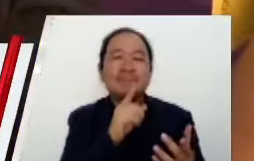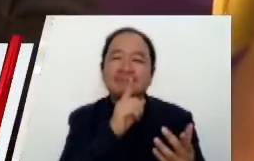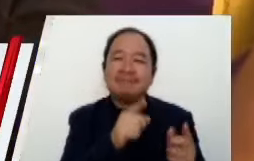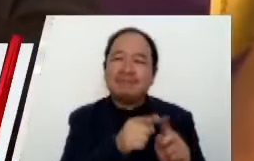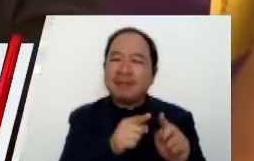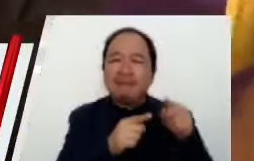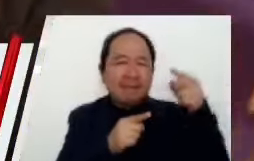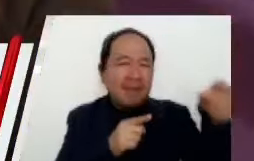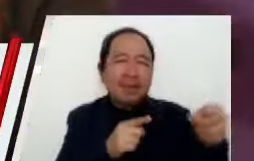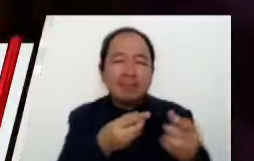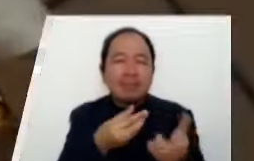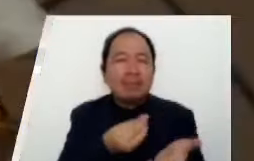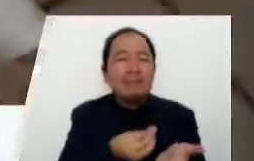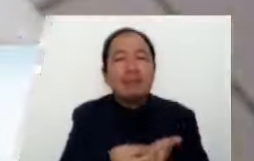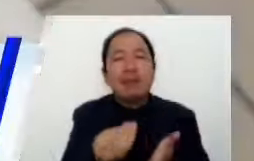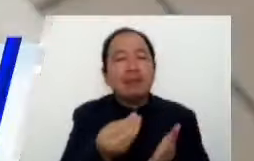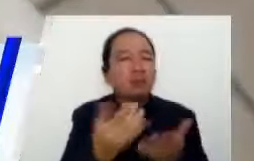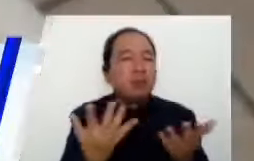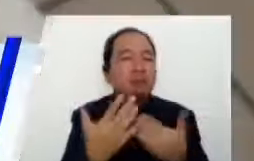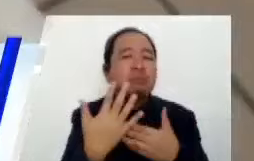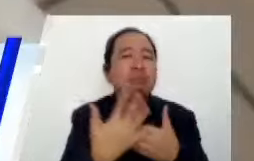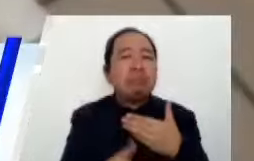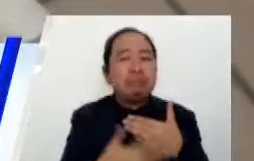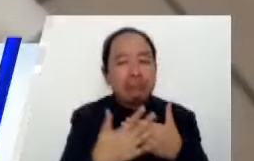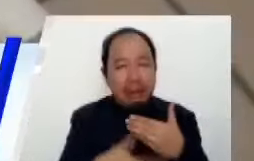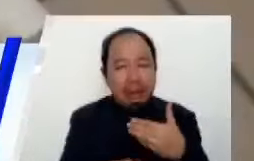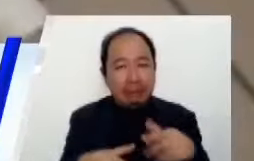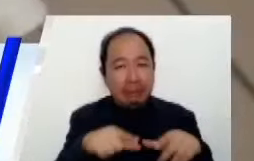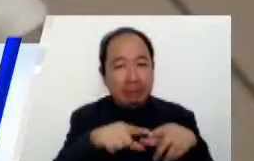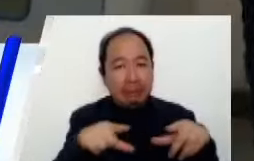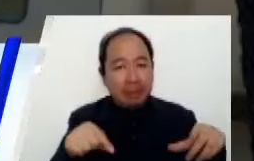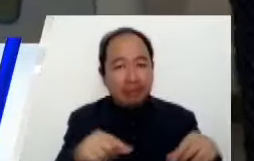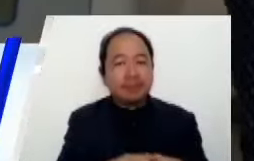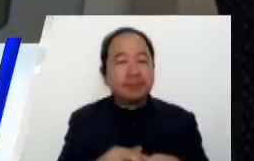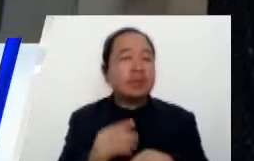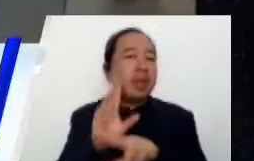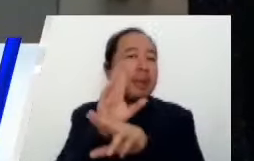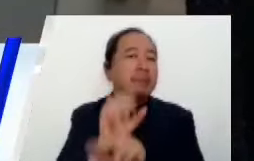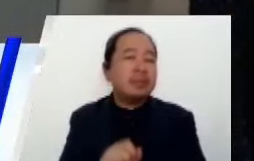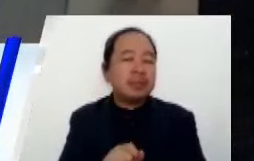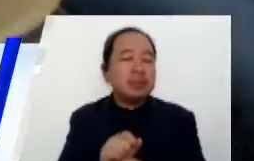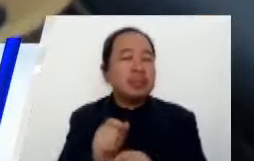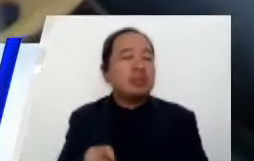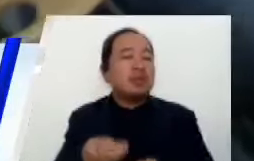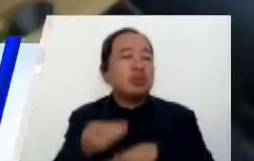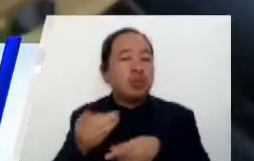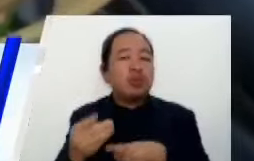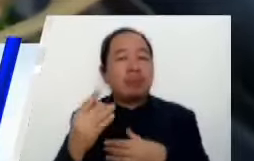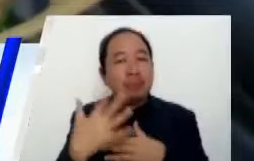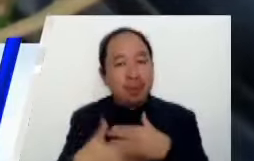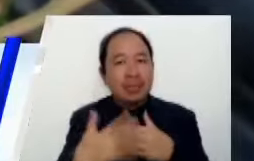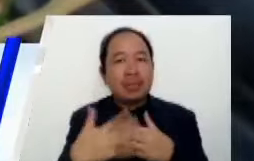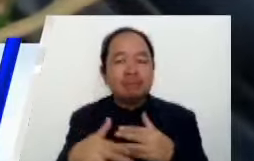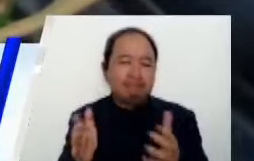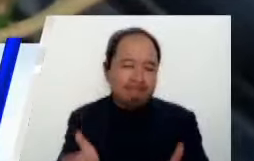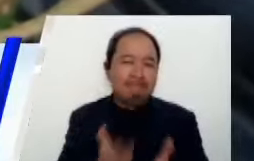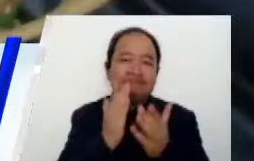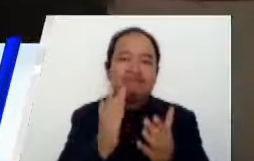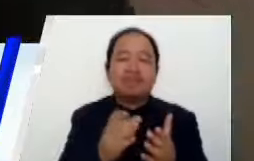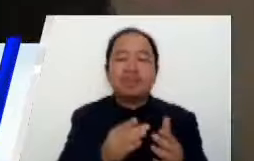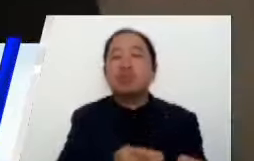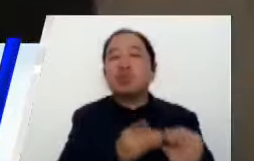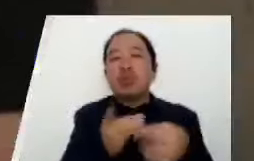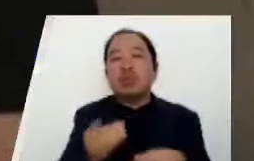niyang ng dugo. Ang regular blood donor naman si Ruth, hinikayat na mag-donate ng dugo ang kanyang asawa na si